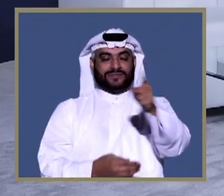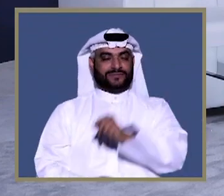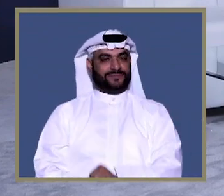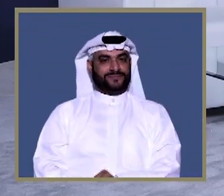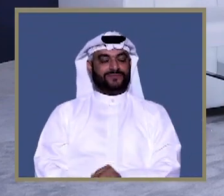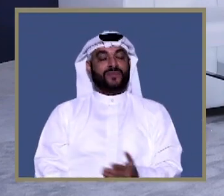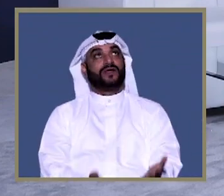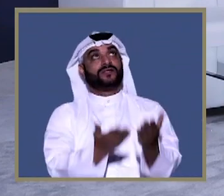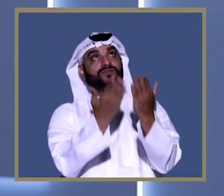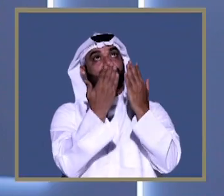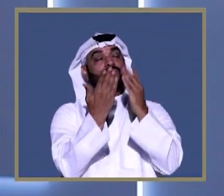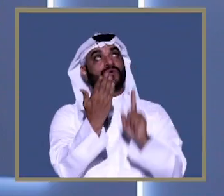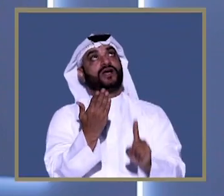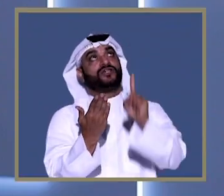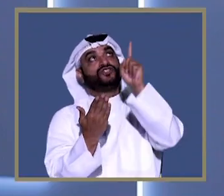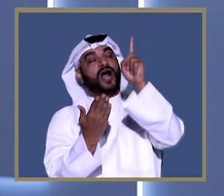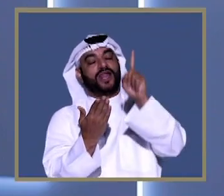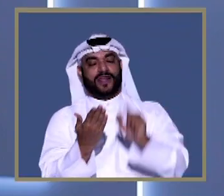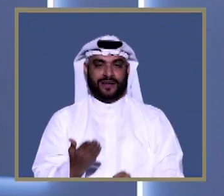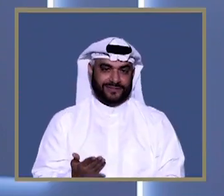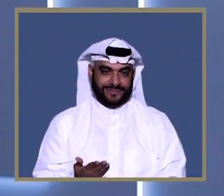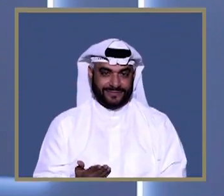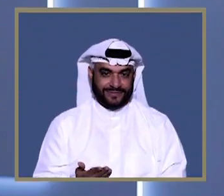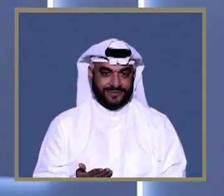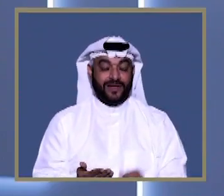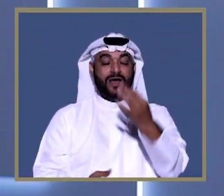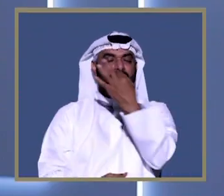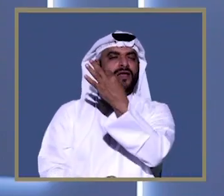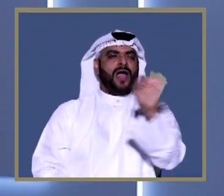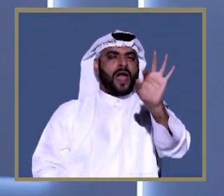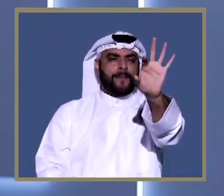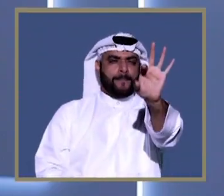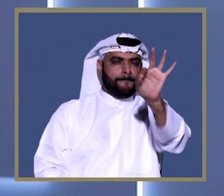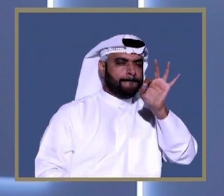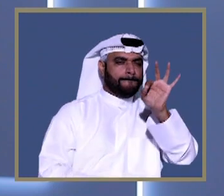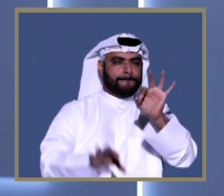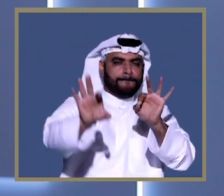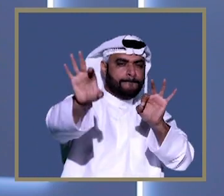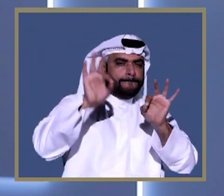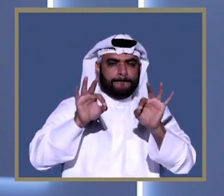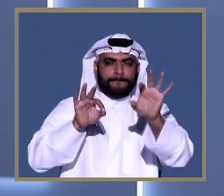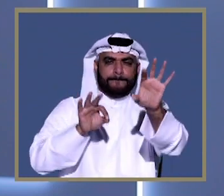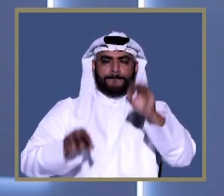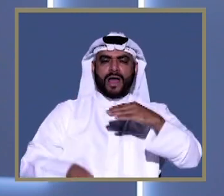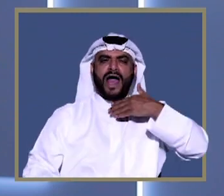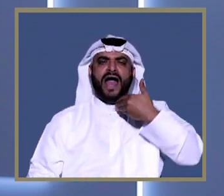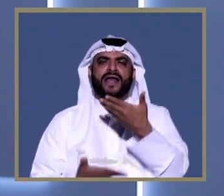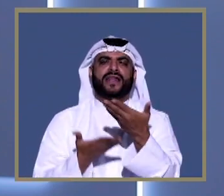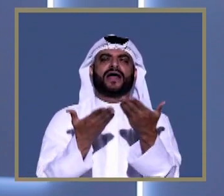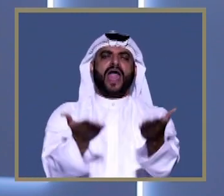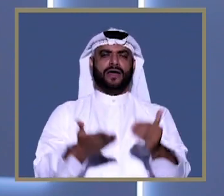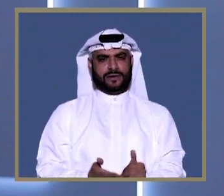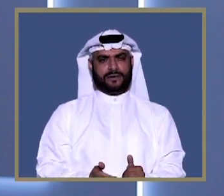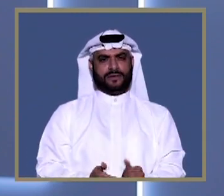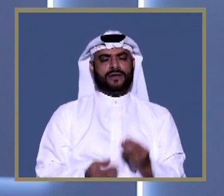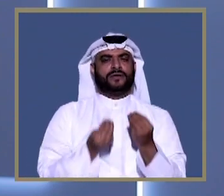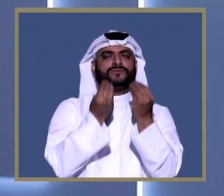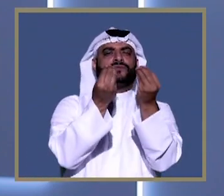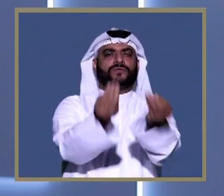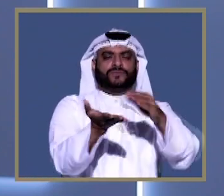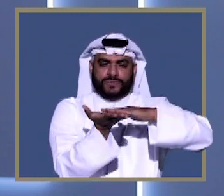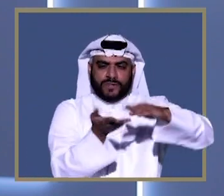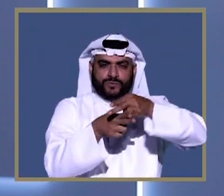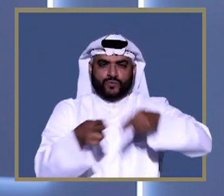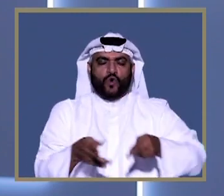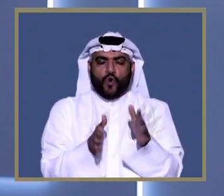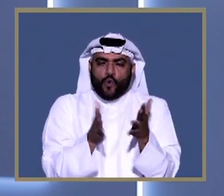عليها إلا أهلها. أطلب الله سبحانه وتعالى إن صالح للبلد